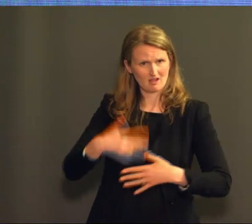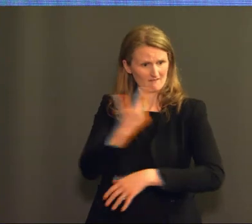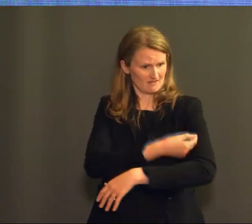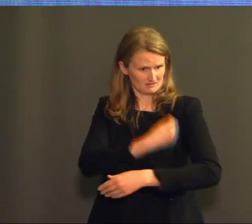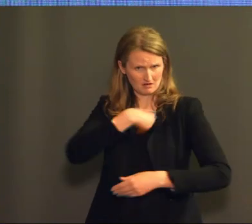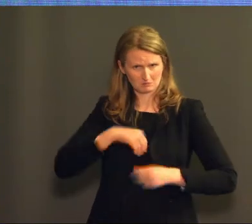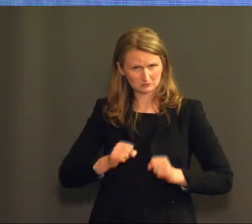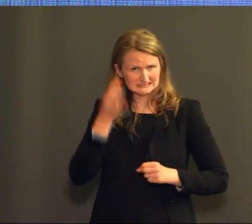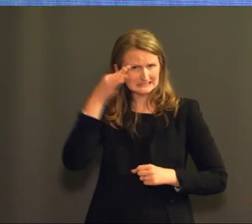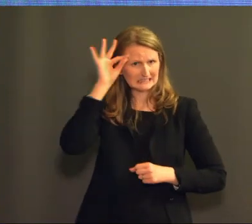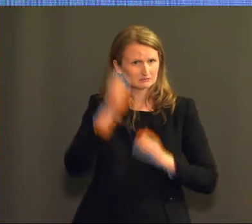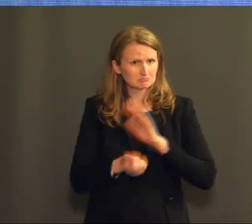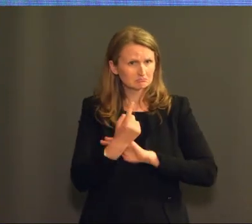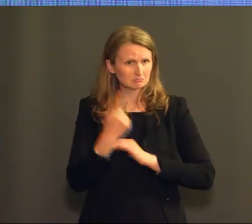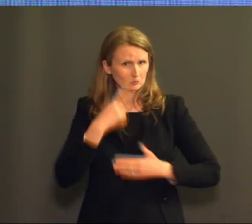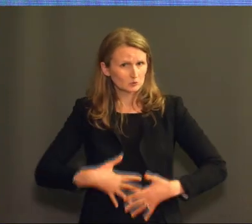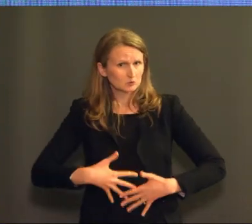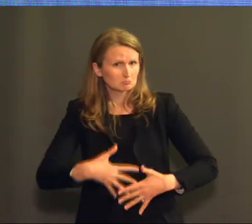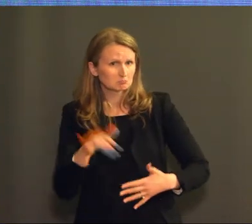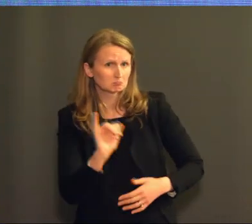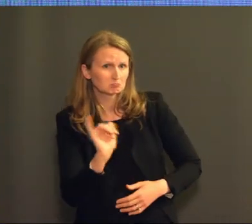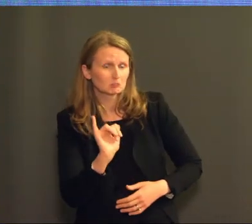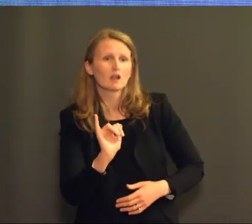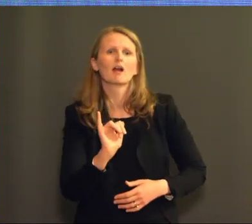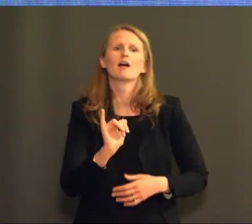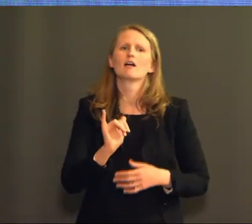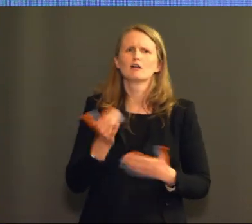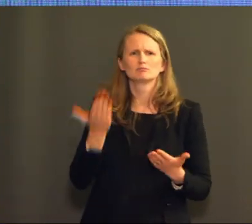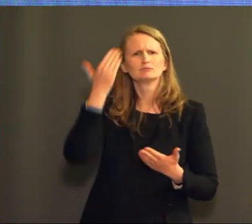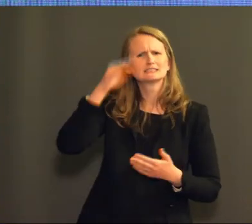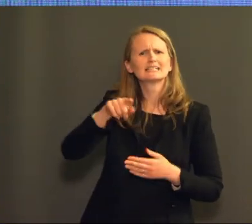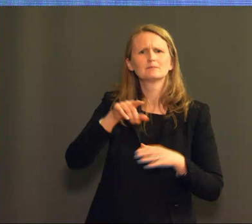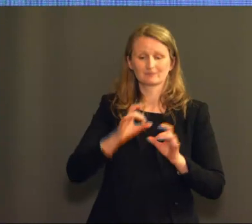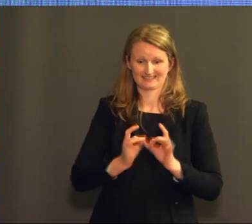données actuellement à notre disposition sont donc limitées pour ce groupe.